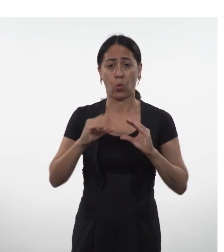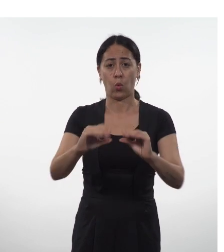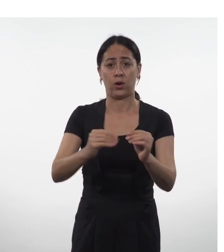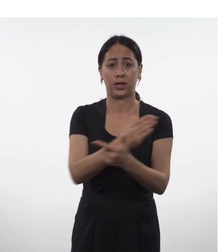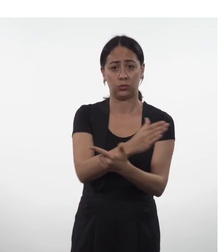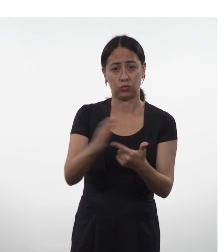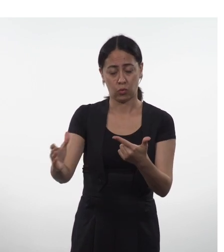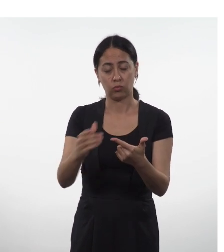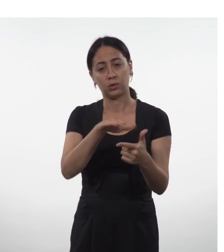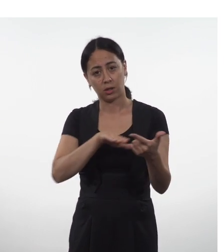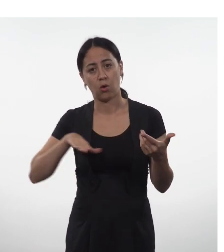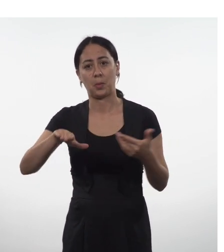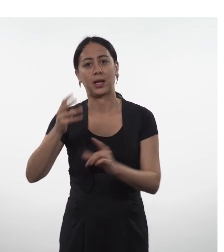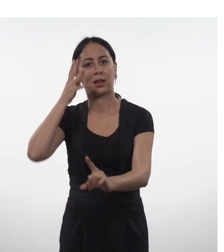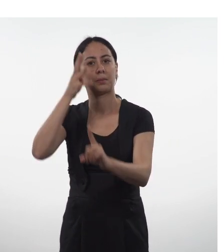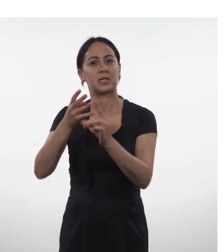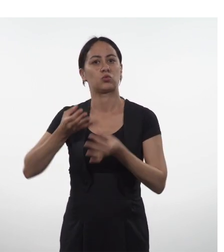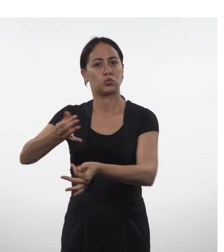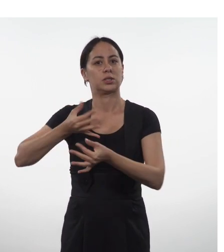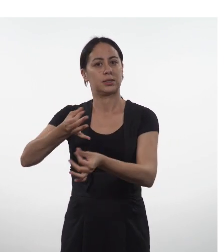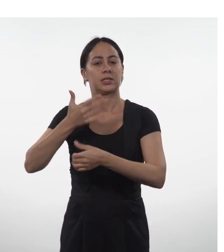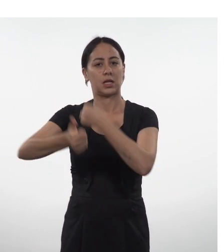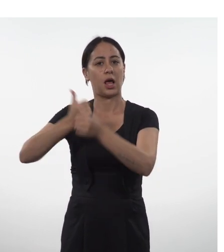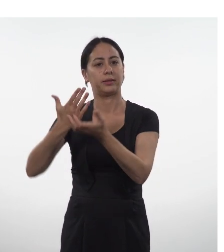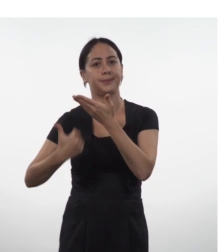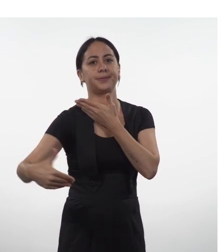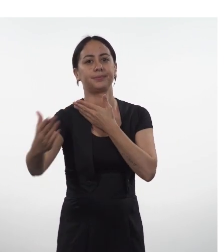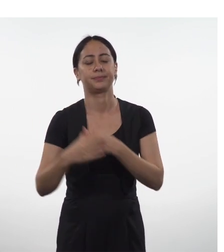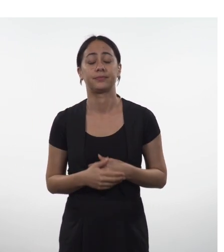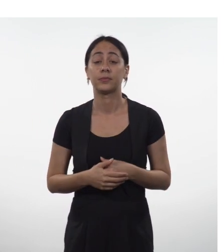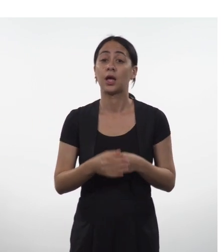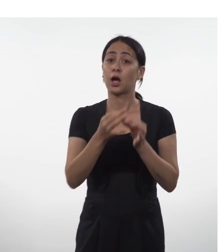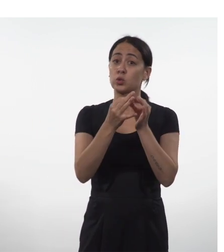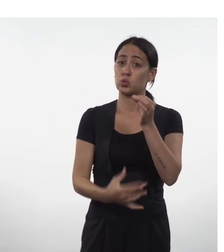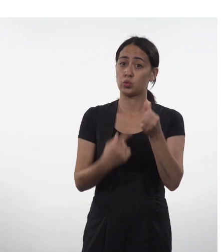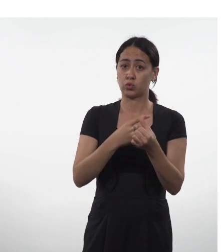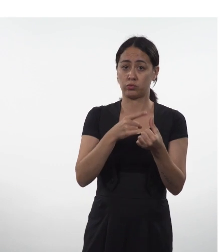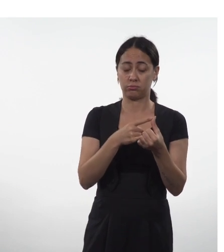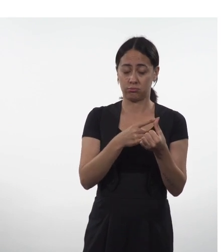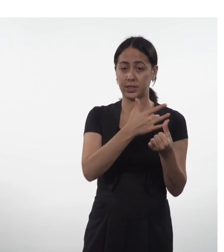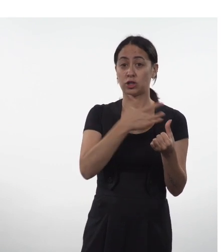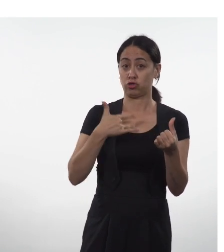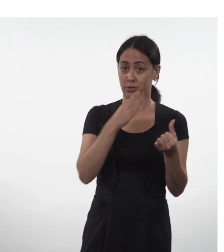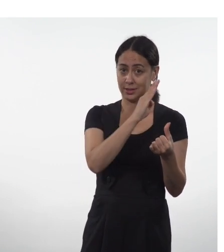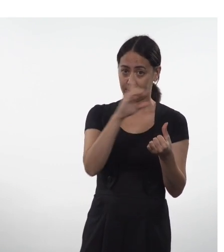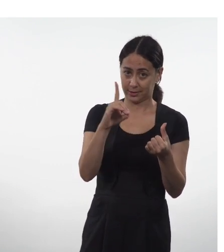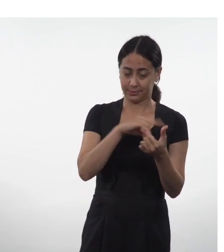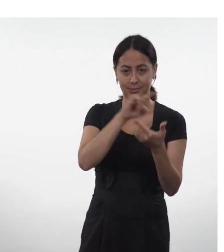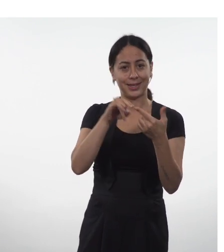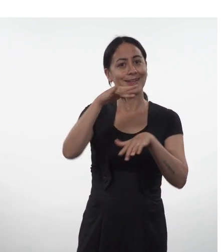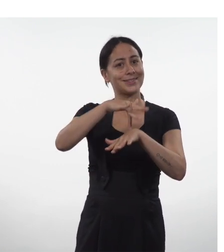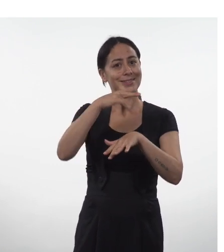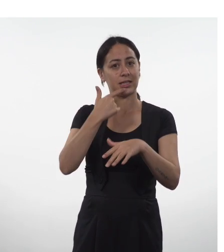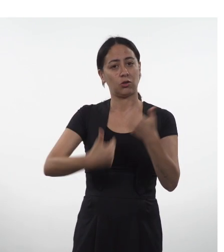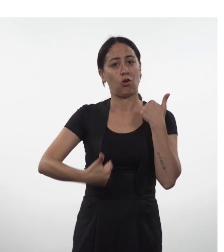de sensibilisation tout au long de l'année. Donc, nous avons 2 solutions, les Santé BD et le site HandiConnect dédié